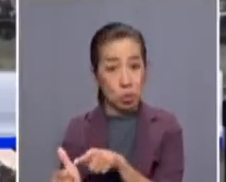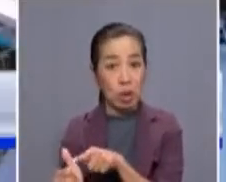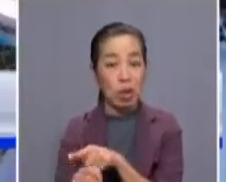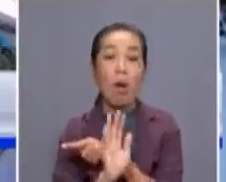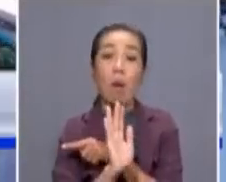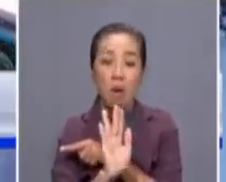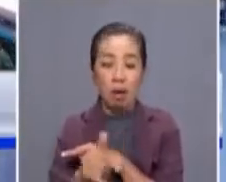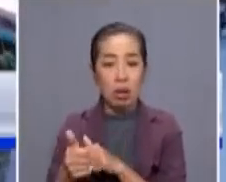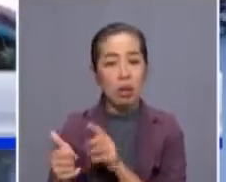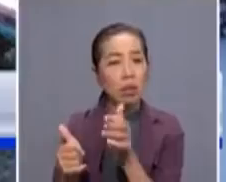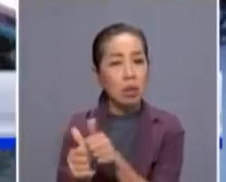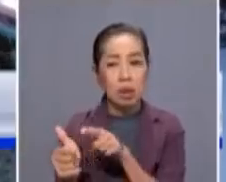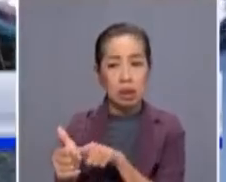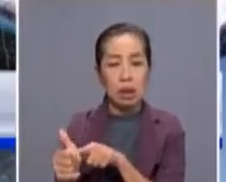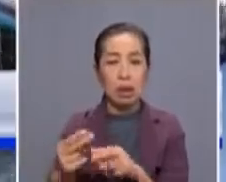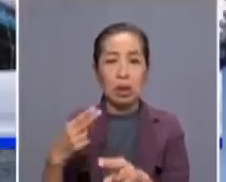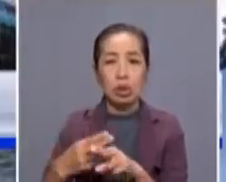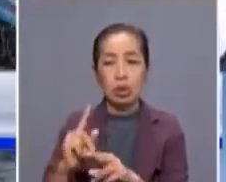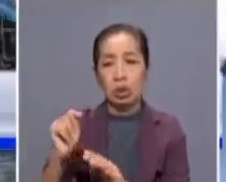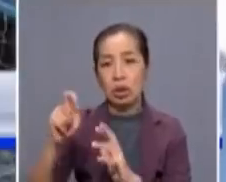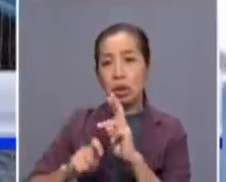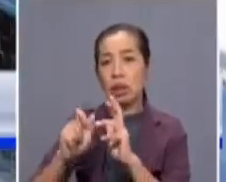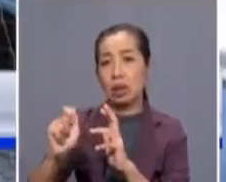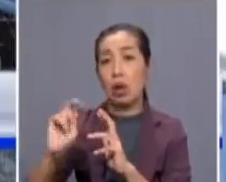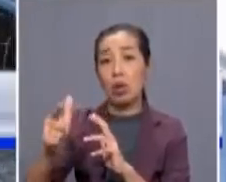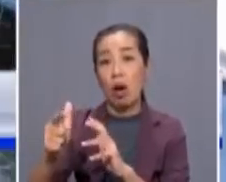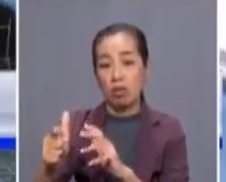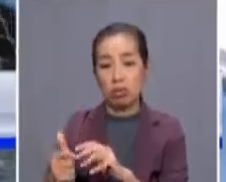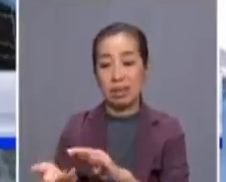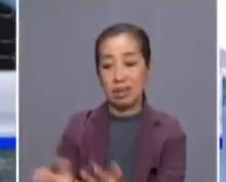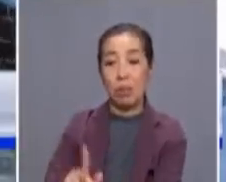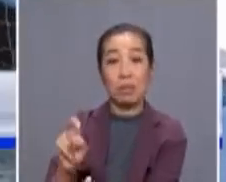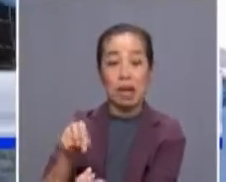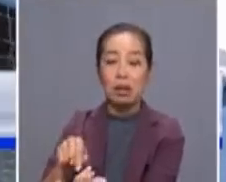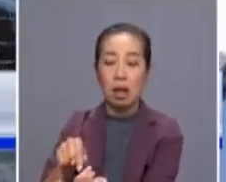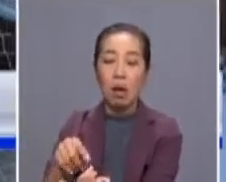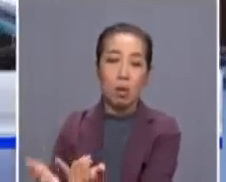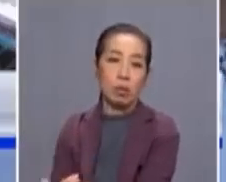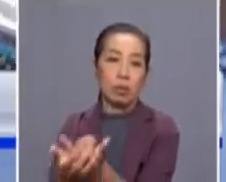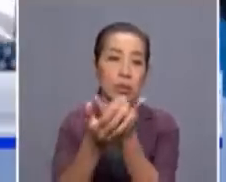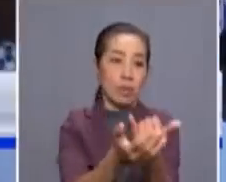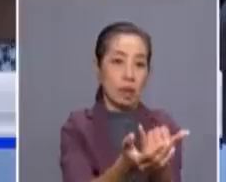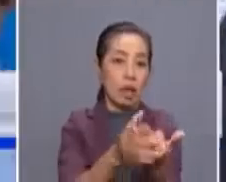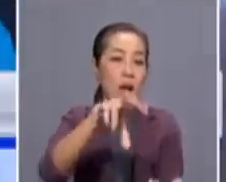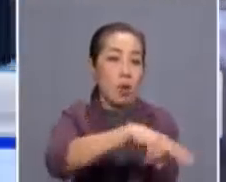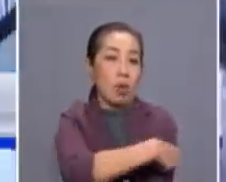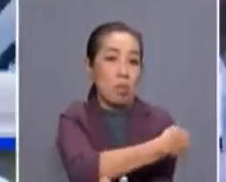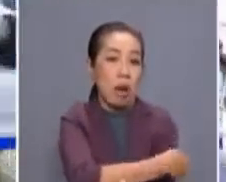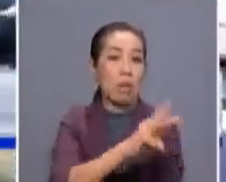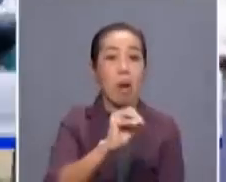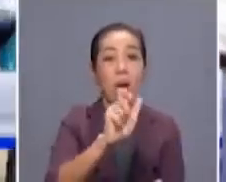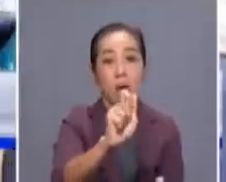ายกแจ็คเนี่ยนะคะคือนายสุทธิเมธหรือว่าน้องต๋องปัญญาสิทธิกรนะคะเจ้าหน้าที่ได้ส่งศพไปที่มอ.หัดใหญ่จังหวัดสงขลา